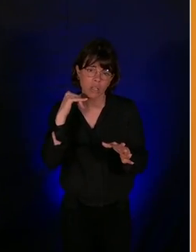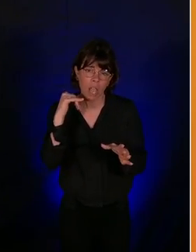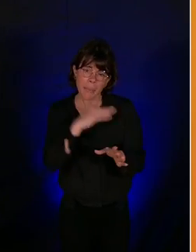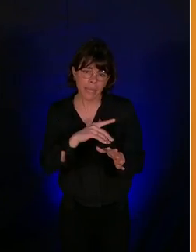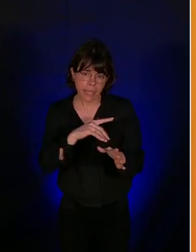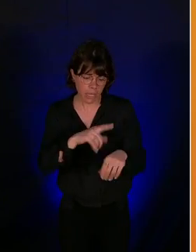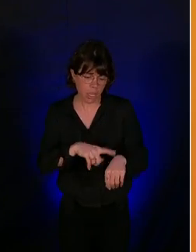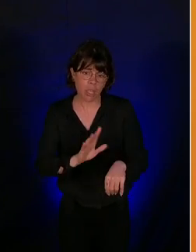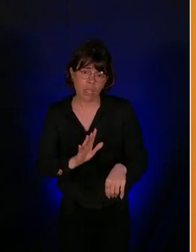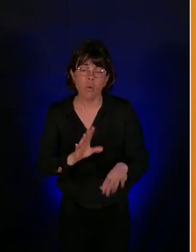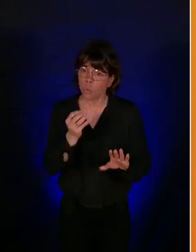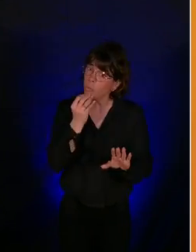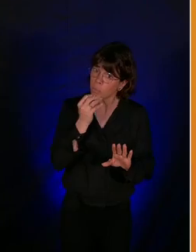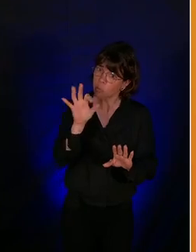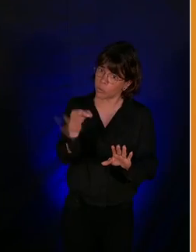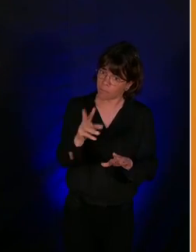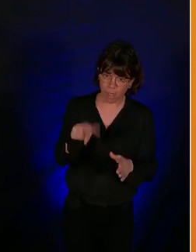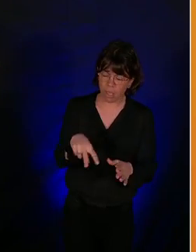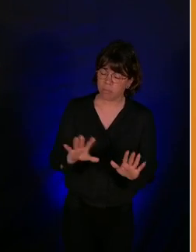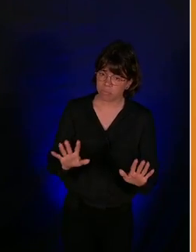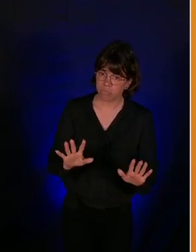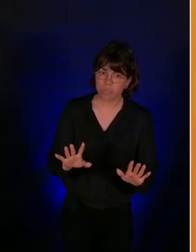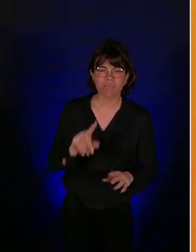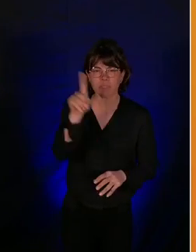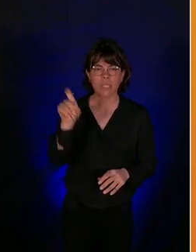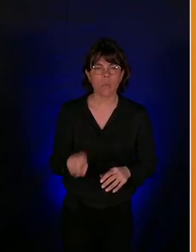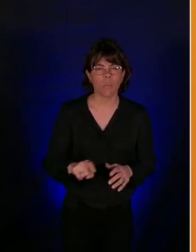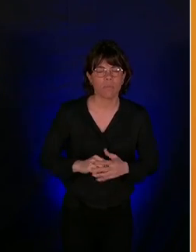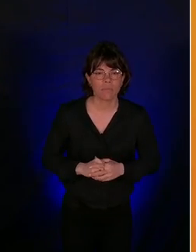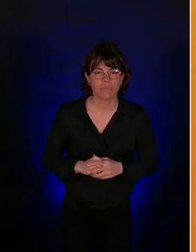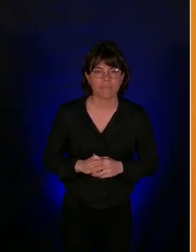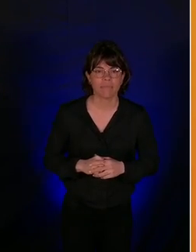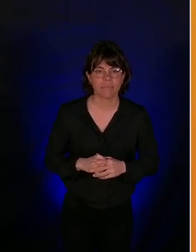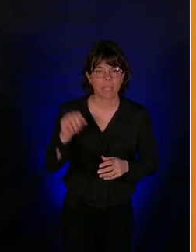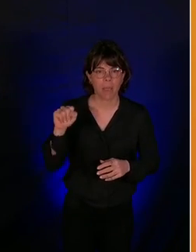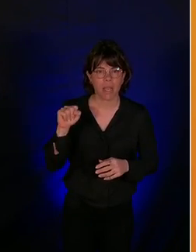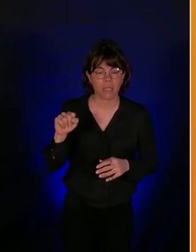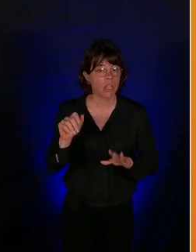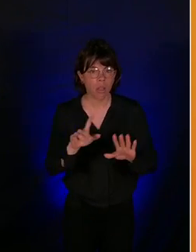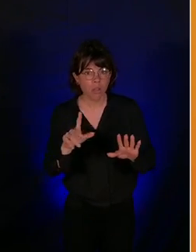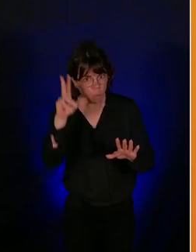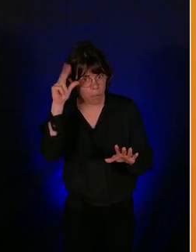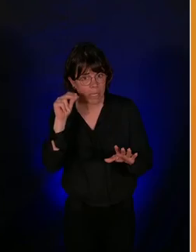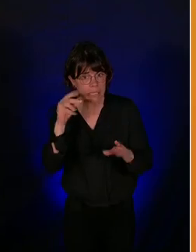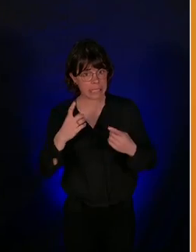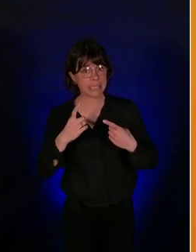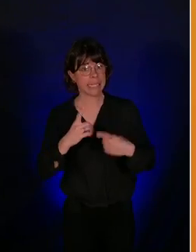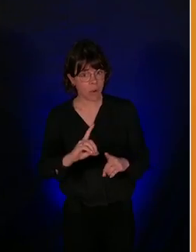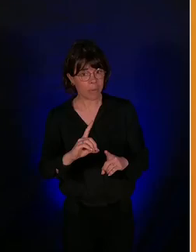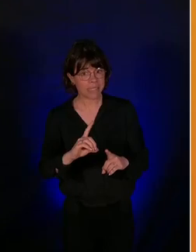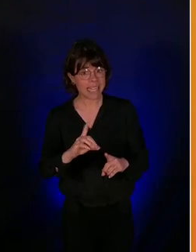ouis je dis pas le contraire oui j'ai une question camarade non vous avez compris c'est la démocratie